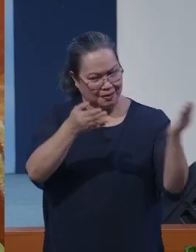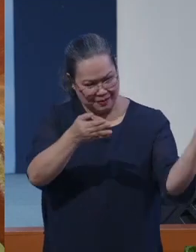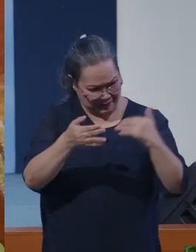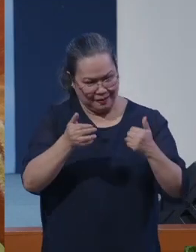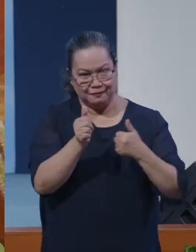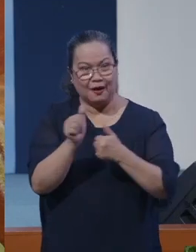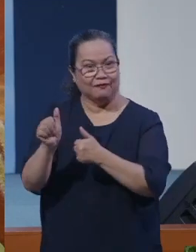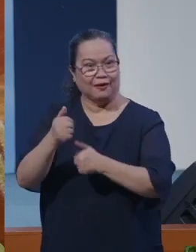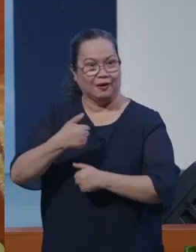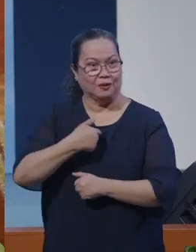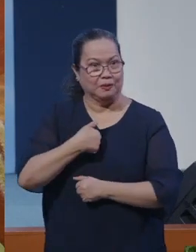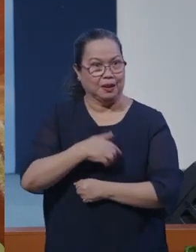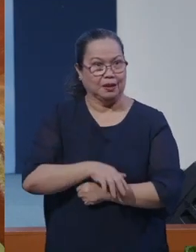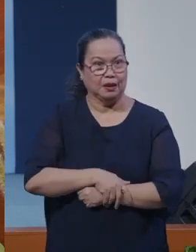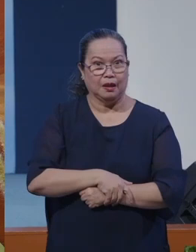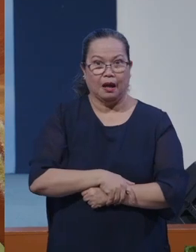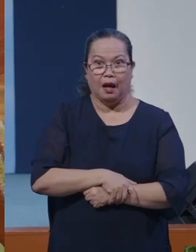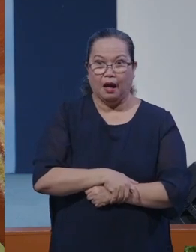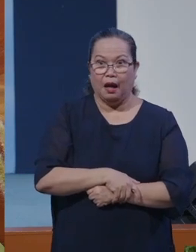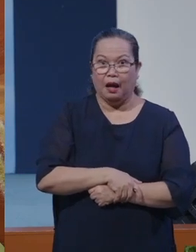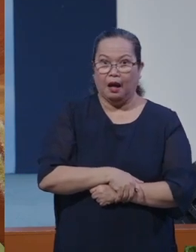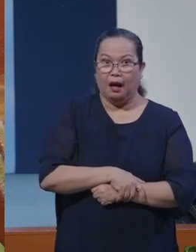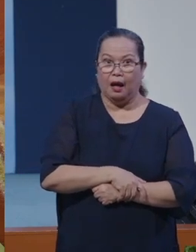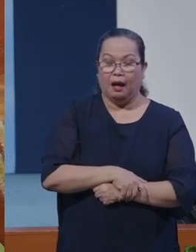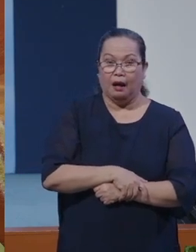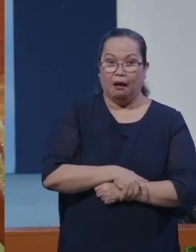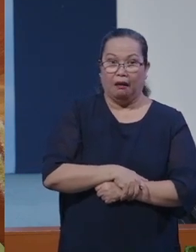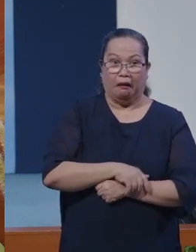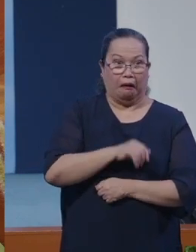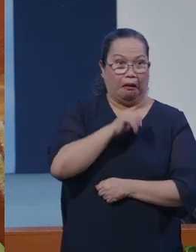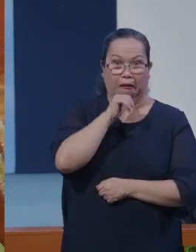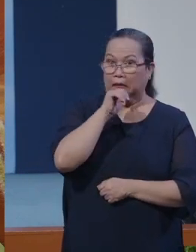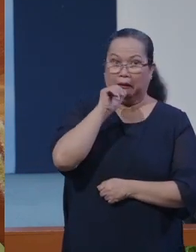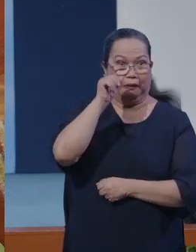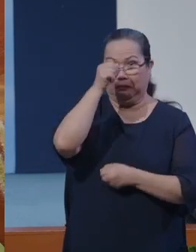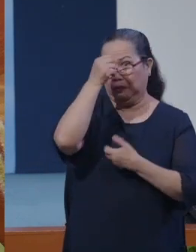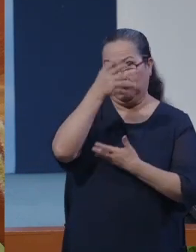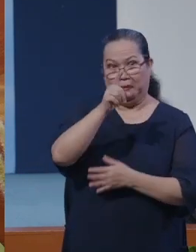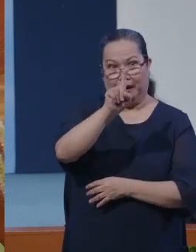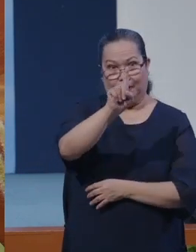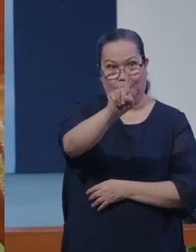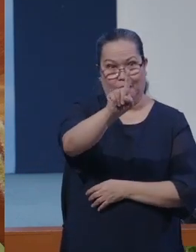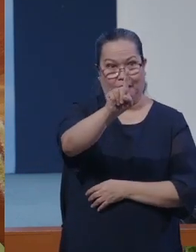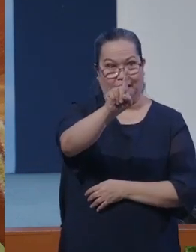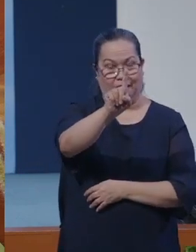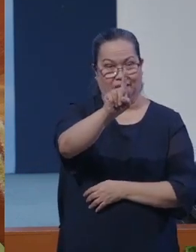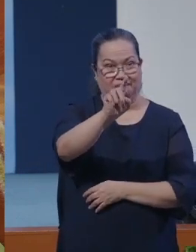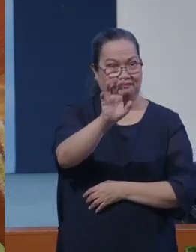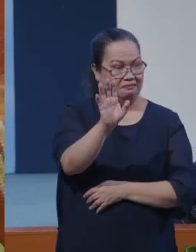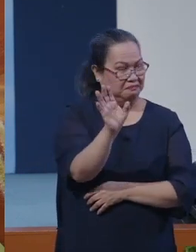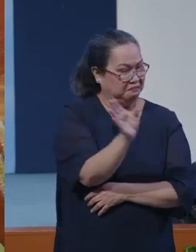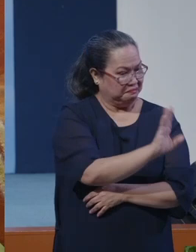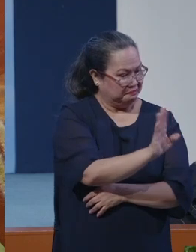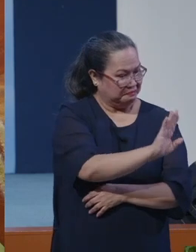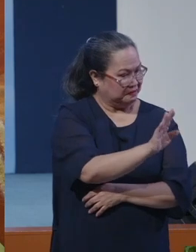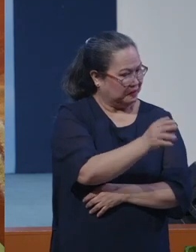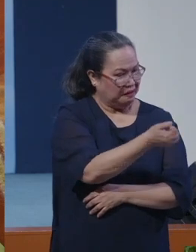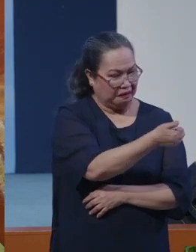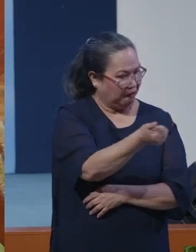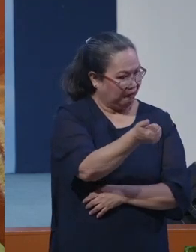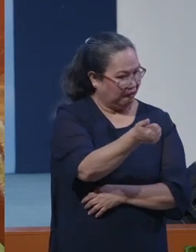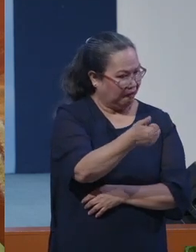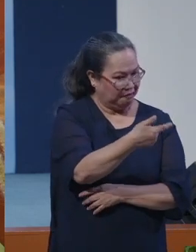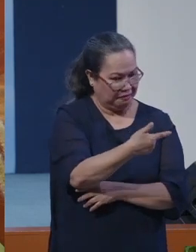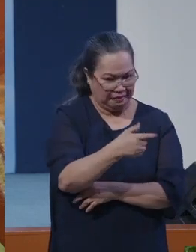me. Alam niyo, meron siyang isang utos na hindi nasunod. You shall not have any other